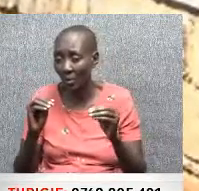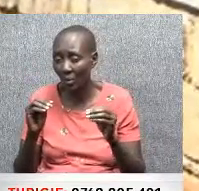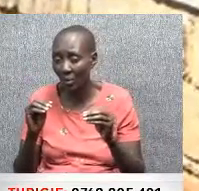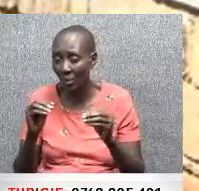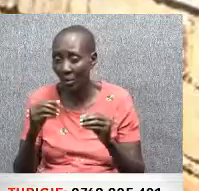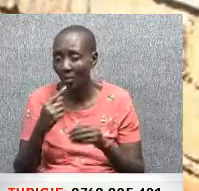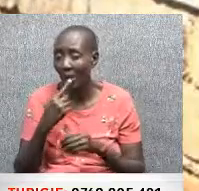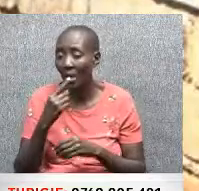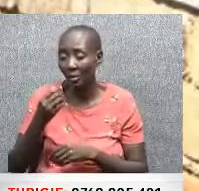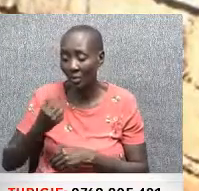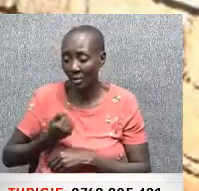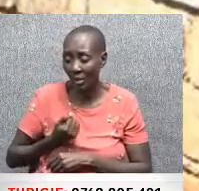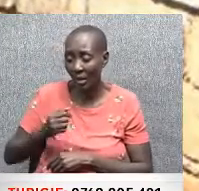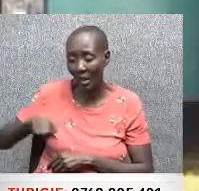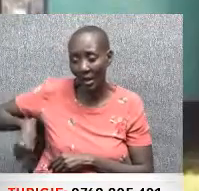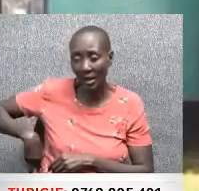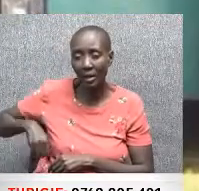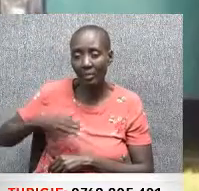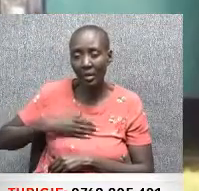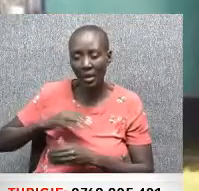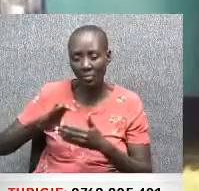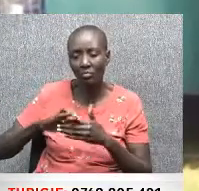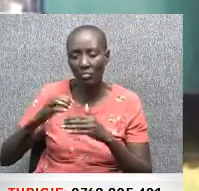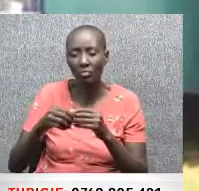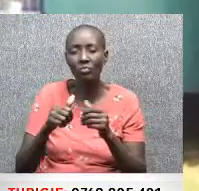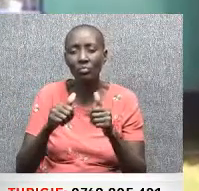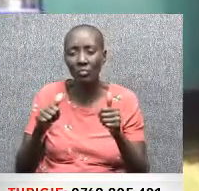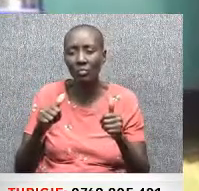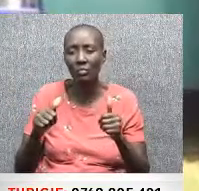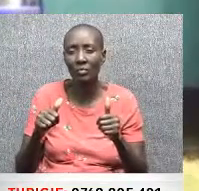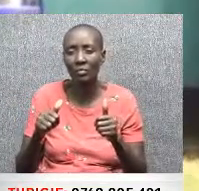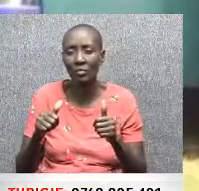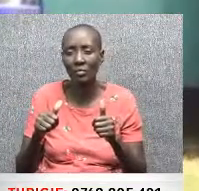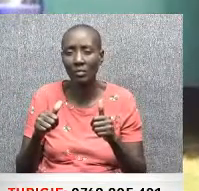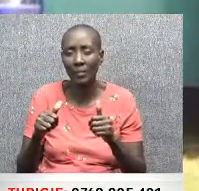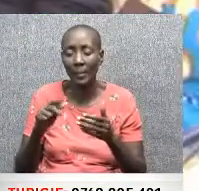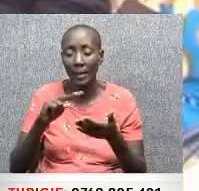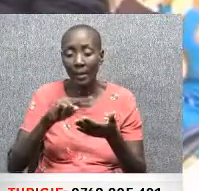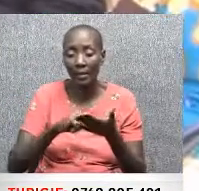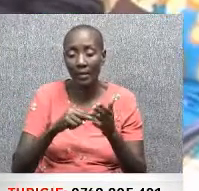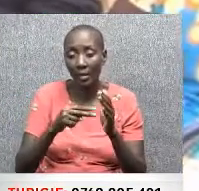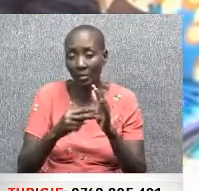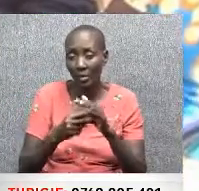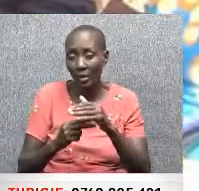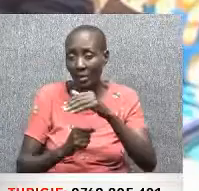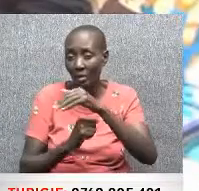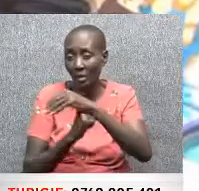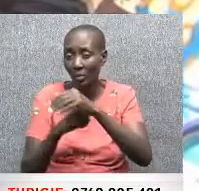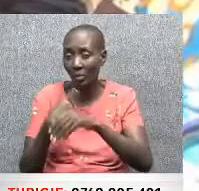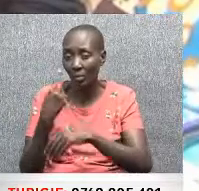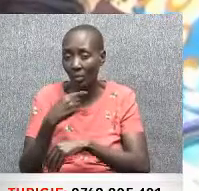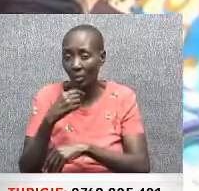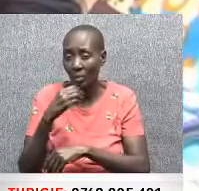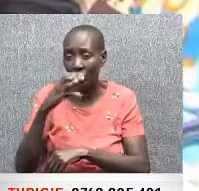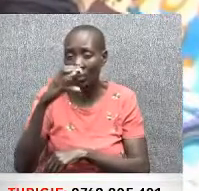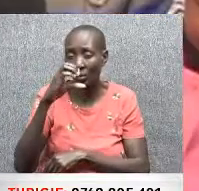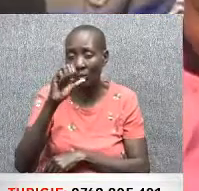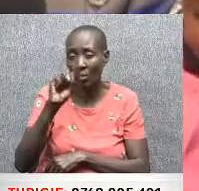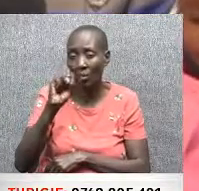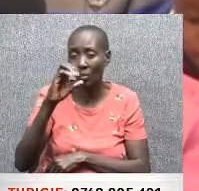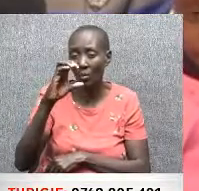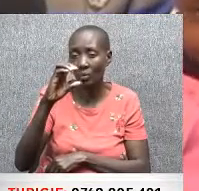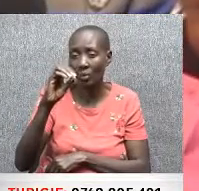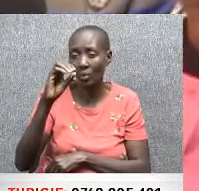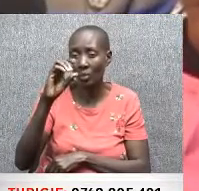nikaambia my aunt naweza fanya hii course. Mradi huo unadhaminiwa na shirika la Solasa loko mtaa wa